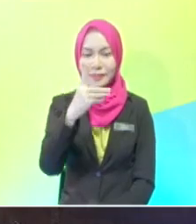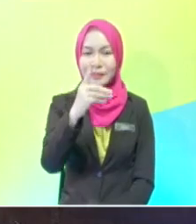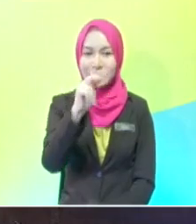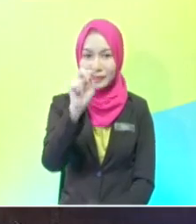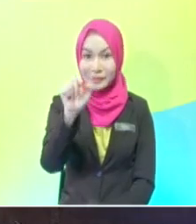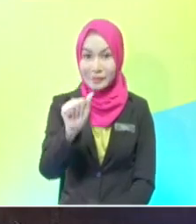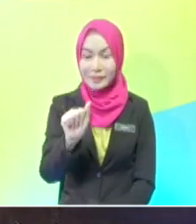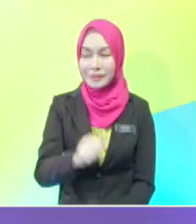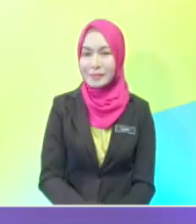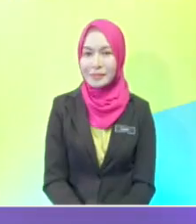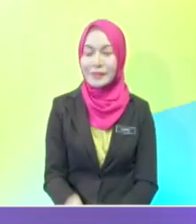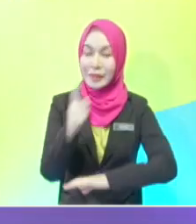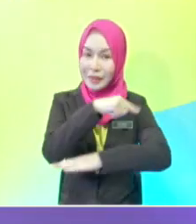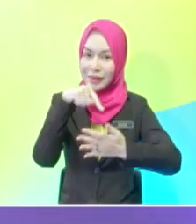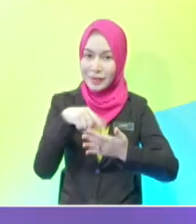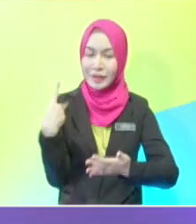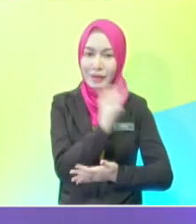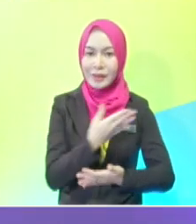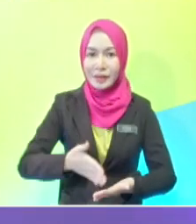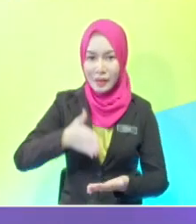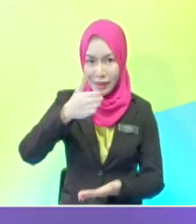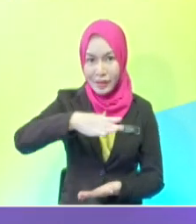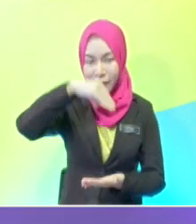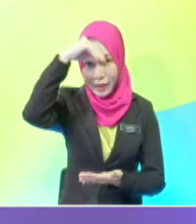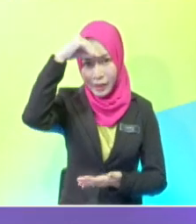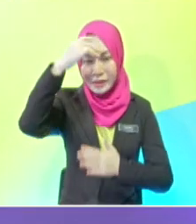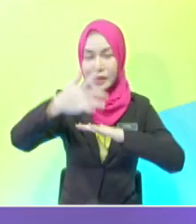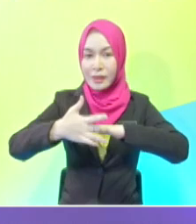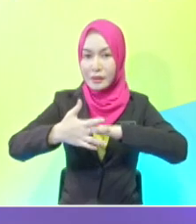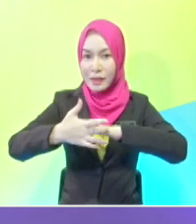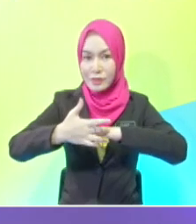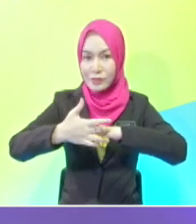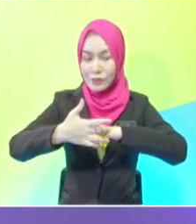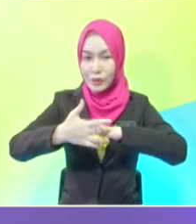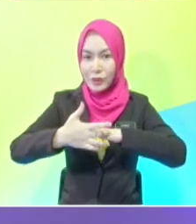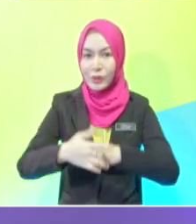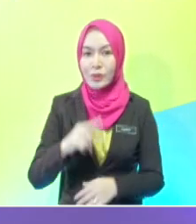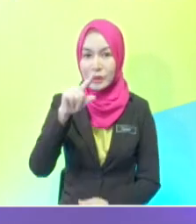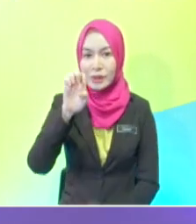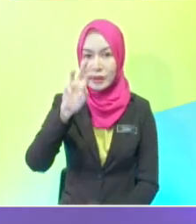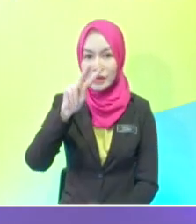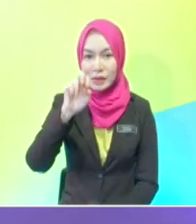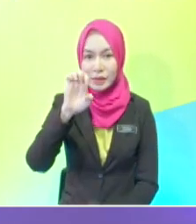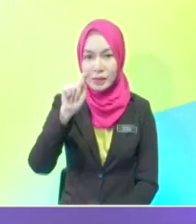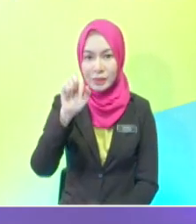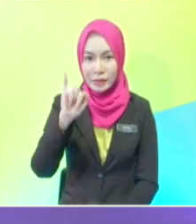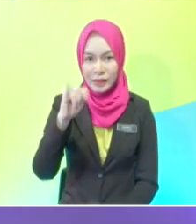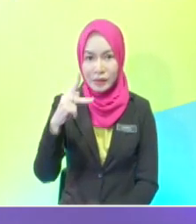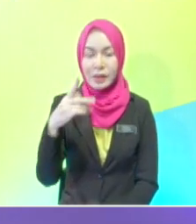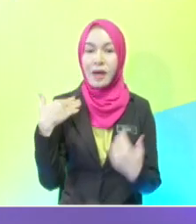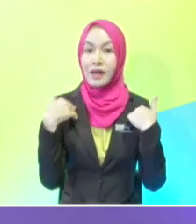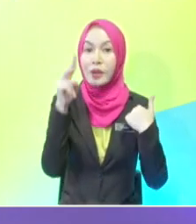hari ini kita akan belajar tajuk teknologi genetik oke yang mana kita ada 2 sub Taufik yang kita akan